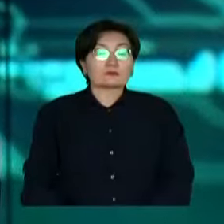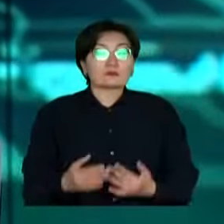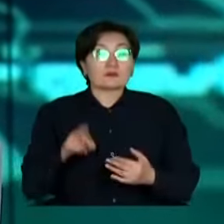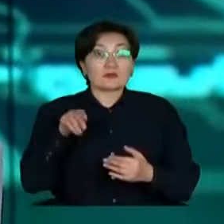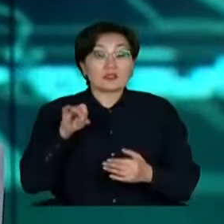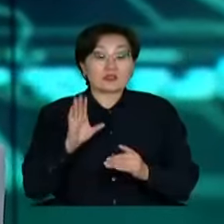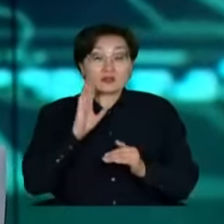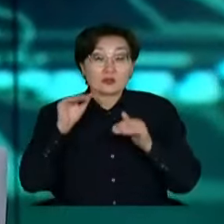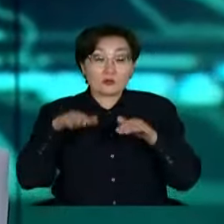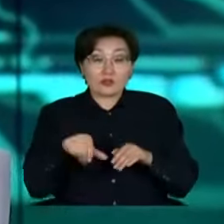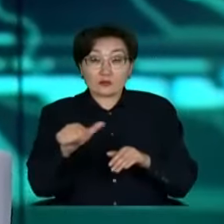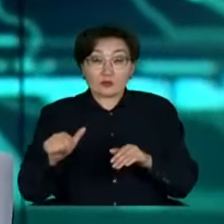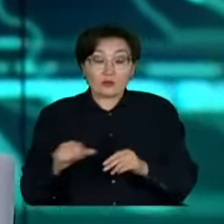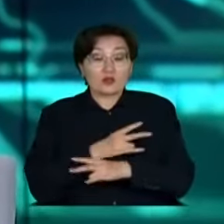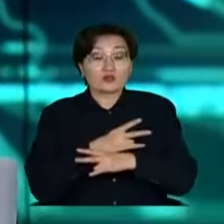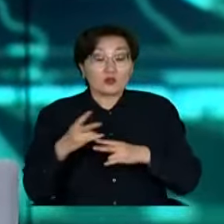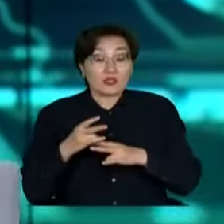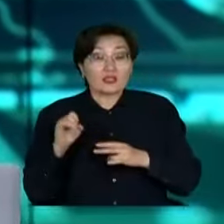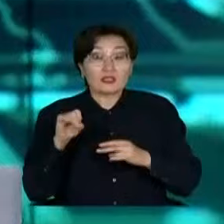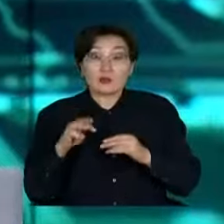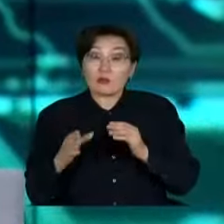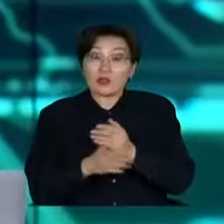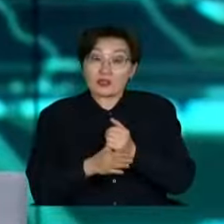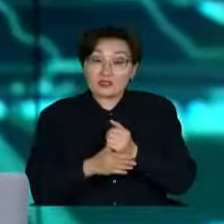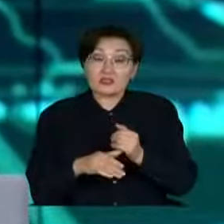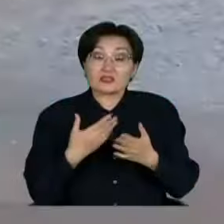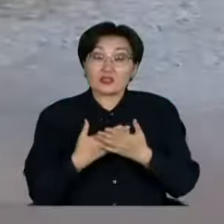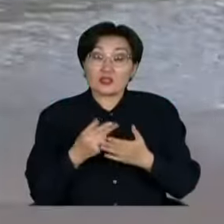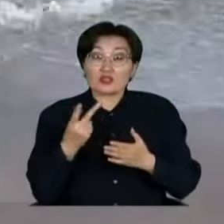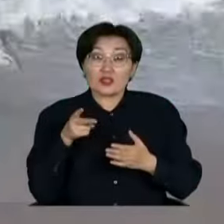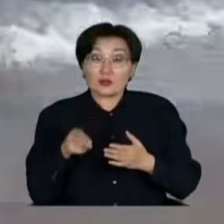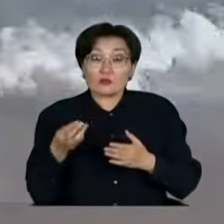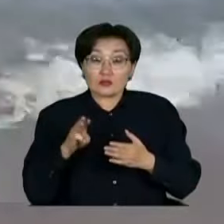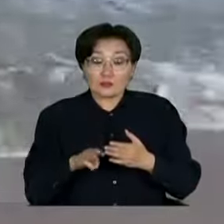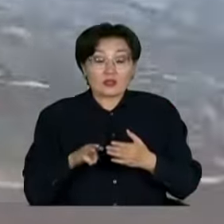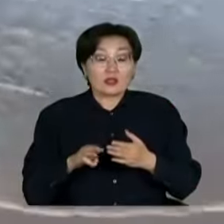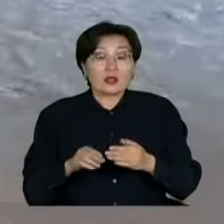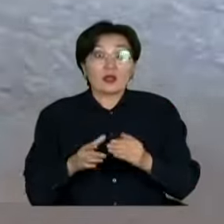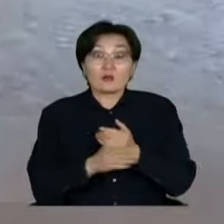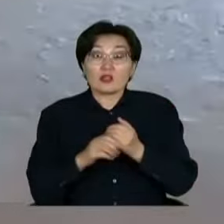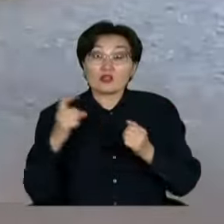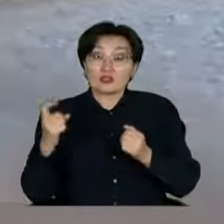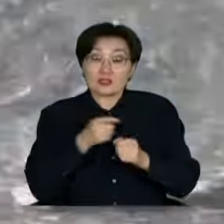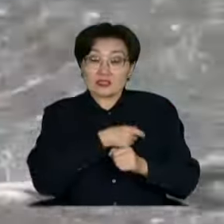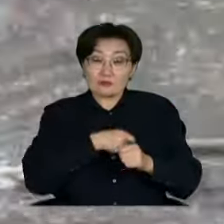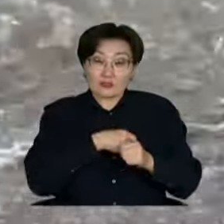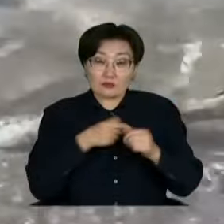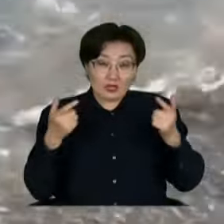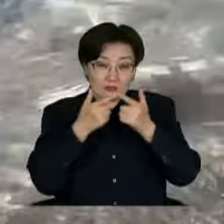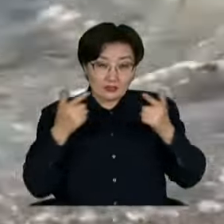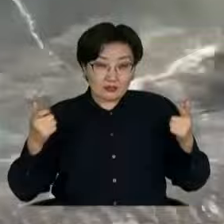Каспий жағалауында өлген итбалық саны 2000-ға жуықтады. Бұл туралы Жайық Каспий облысаралық бассейндік балық шаруашылығы инспекциясы